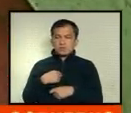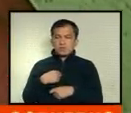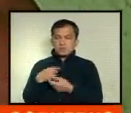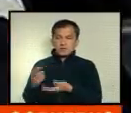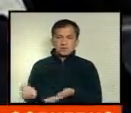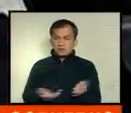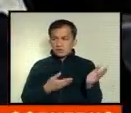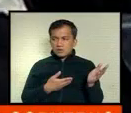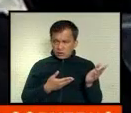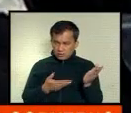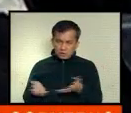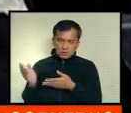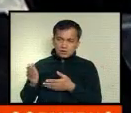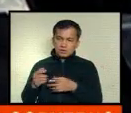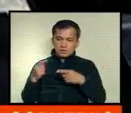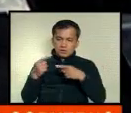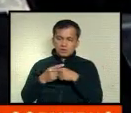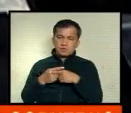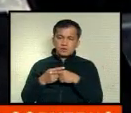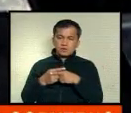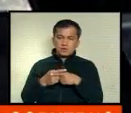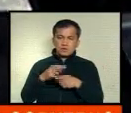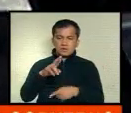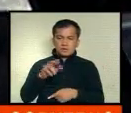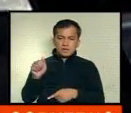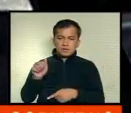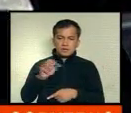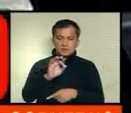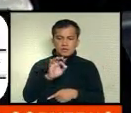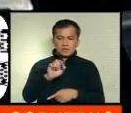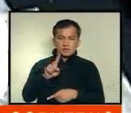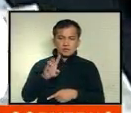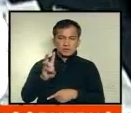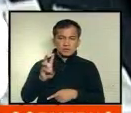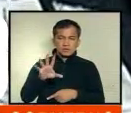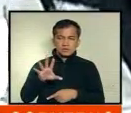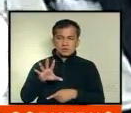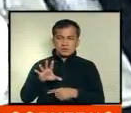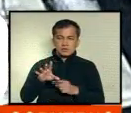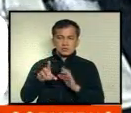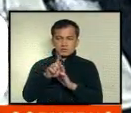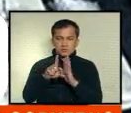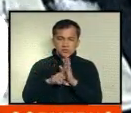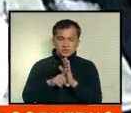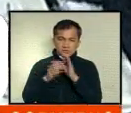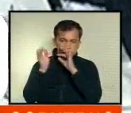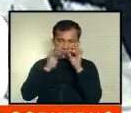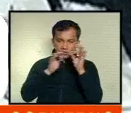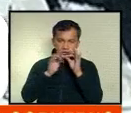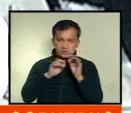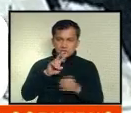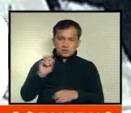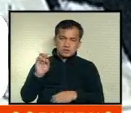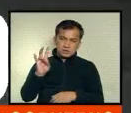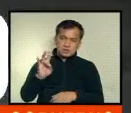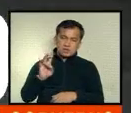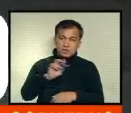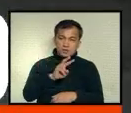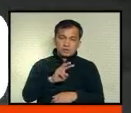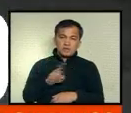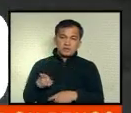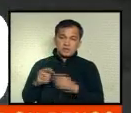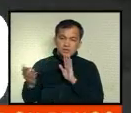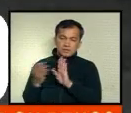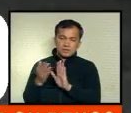nila. Kasong paglabag sa Republic Act 9165 o Comprehensive Dangerous Drugs Act of 2002 ang